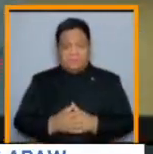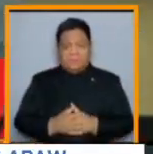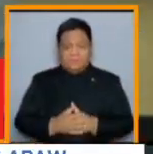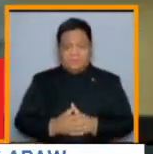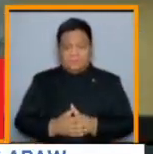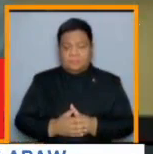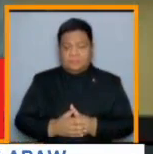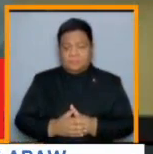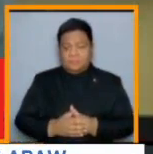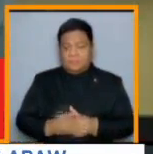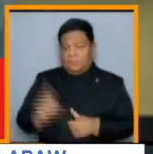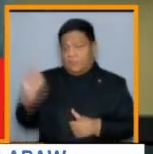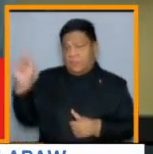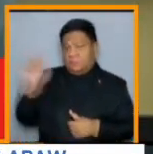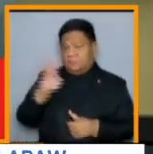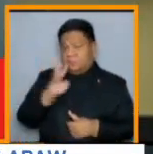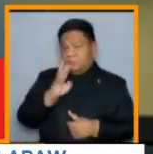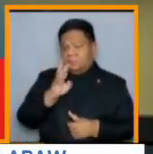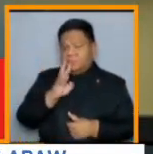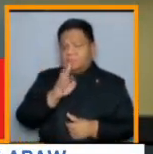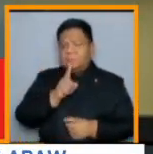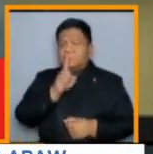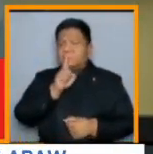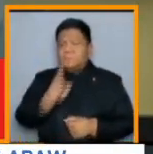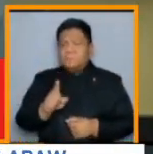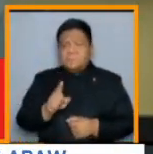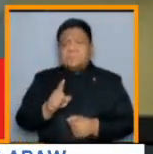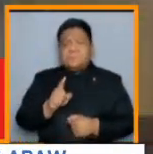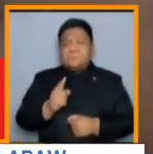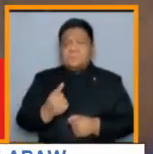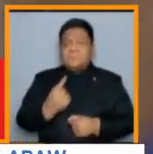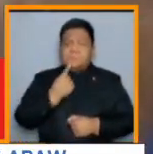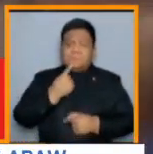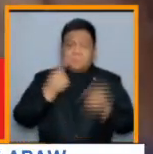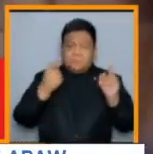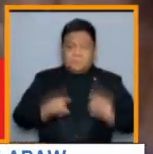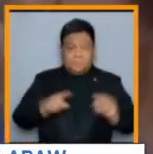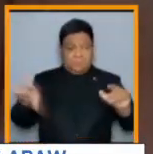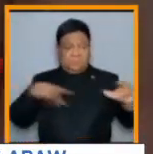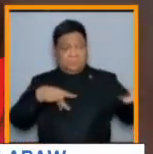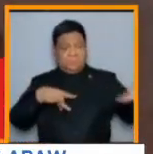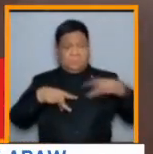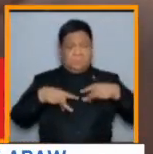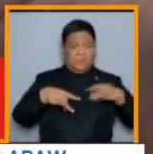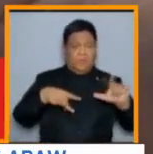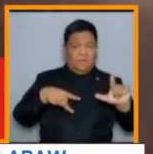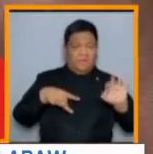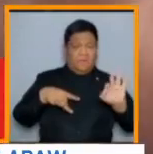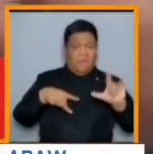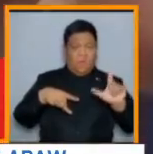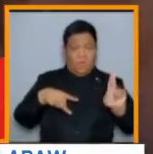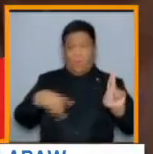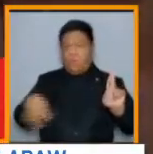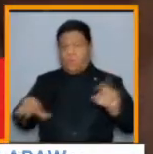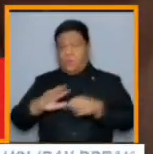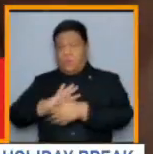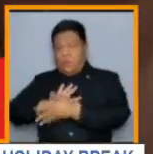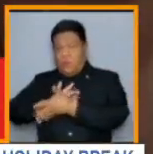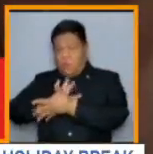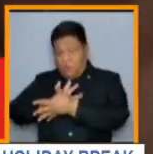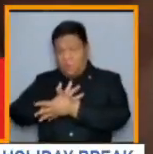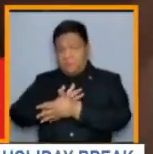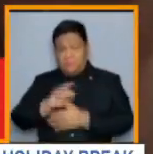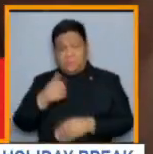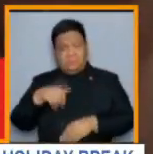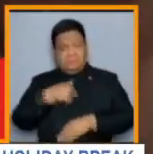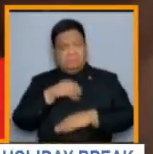an unfortunate confluence of events na na-expose ka sa dalawang pathogens. That is why we advise everyone, especially those who are vulnerable,